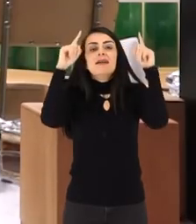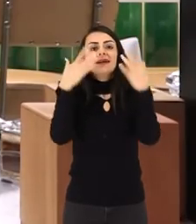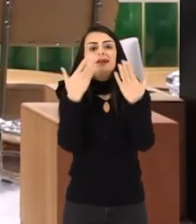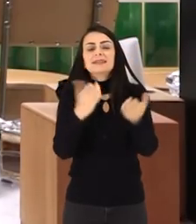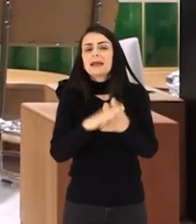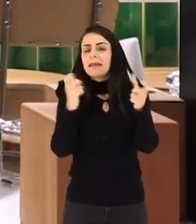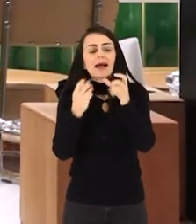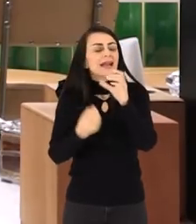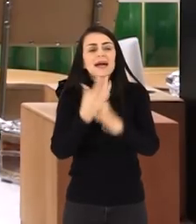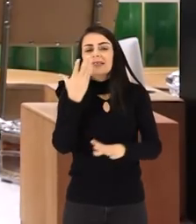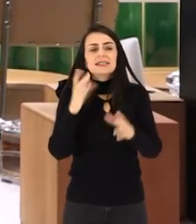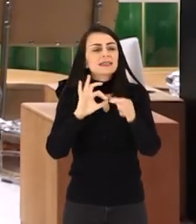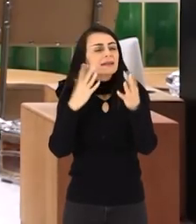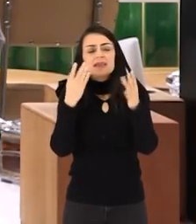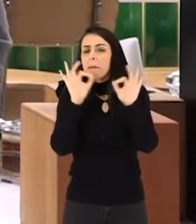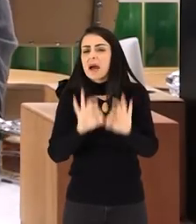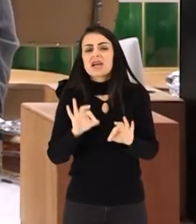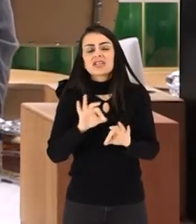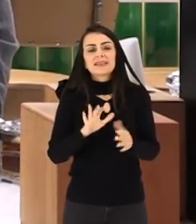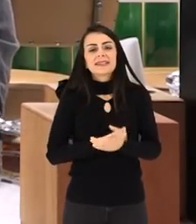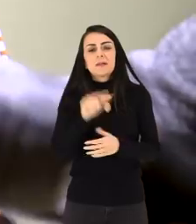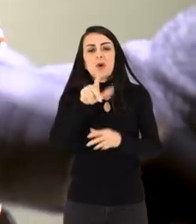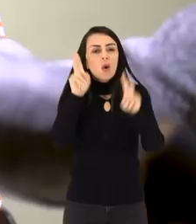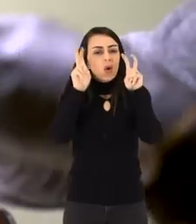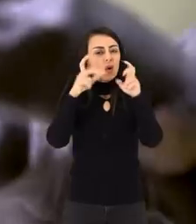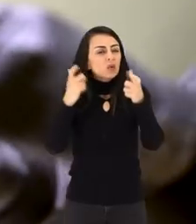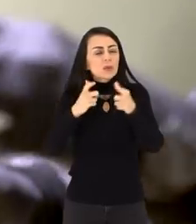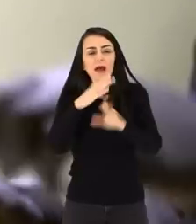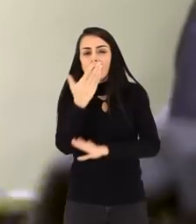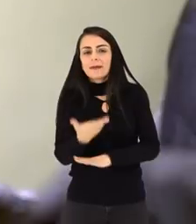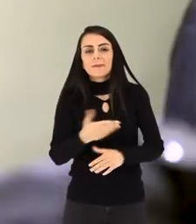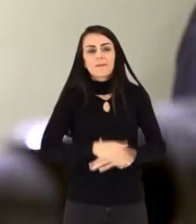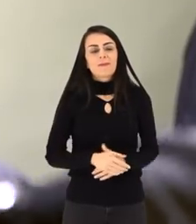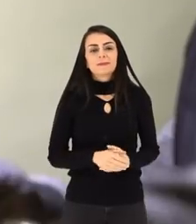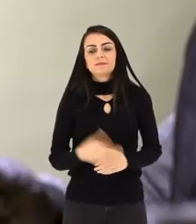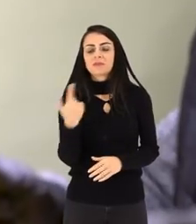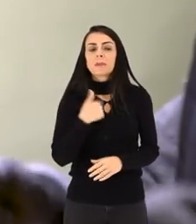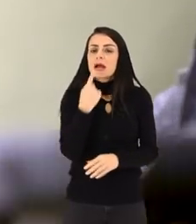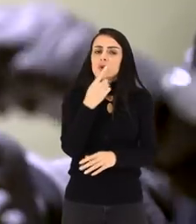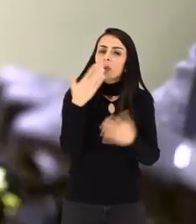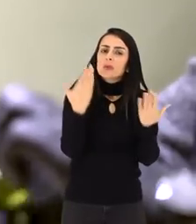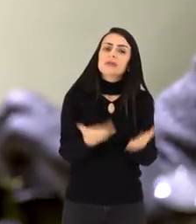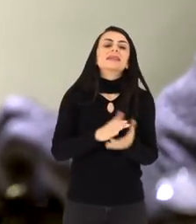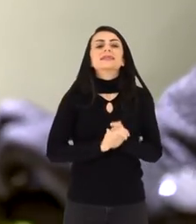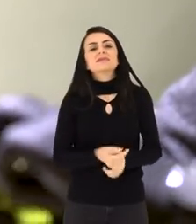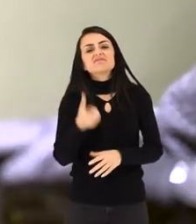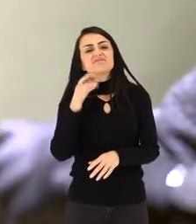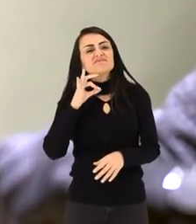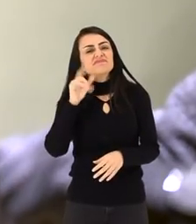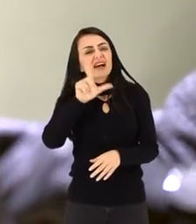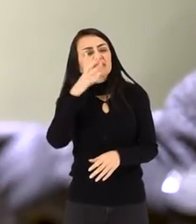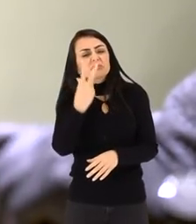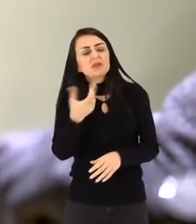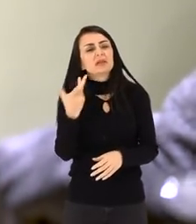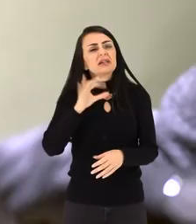Evet, nereden çıktı, nasıl başladı, neresindesin bu meselenin? Ya ben hani söyledim ya, çok gerekli gereksiz her şeye